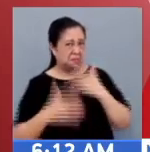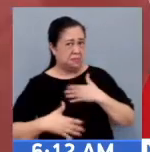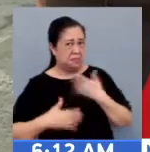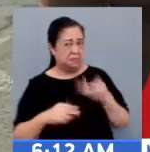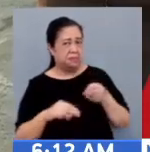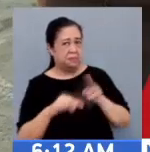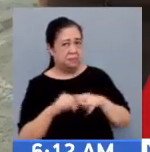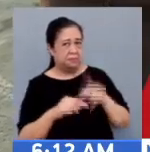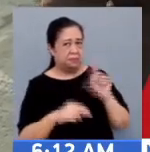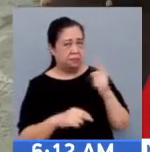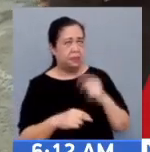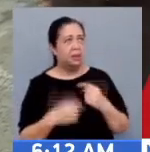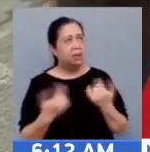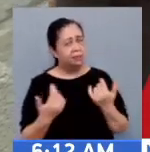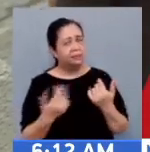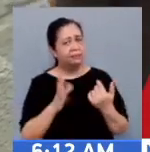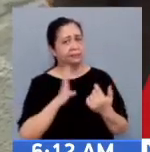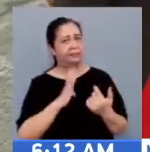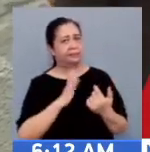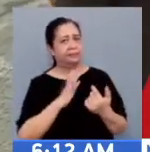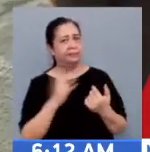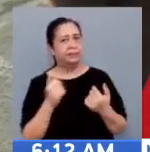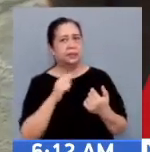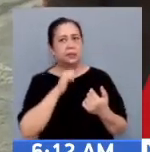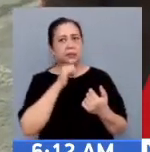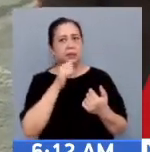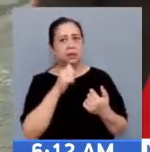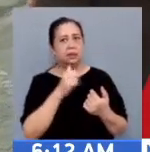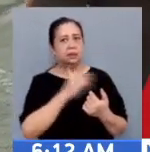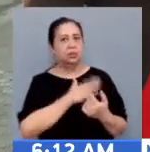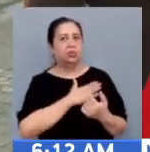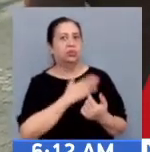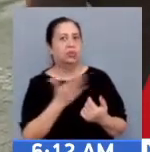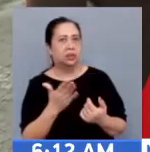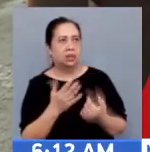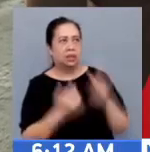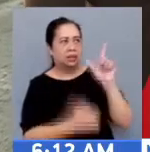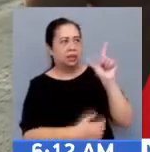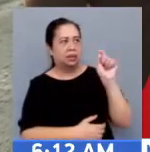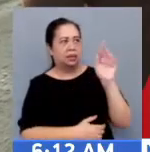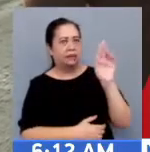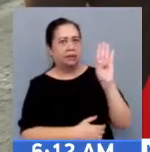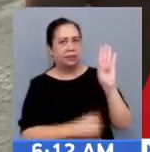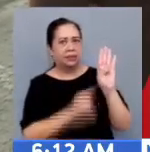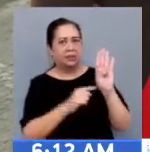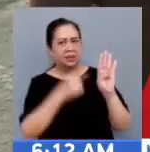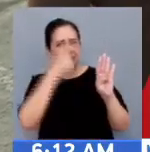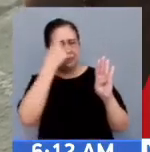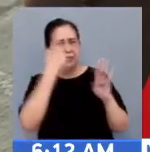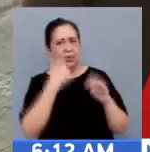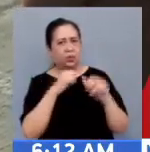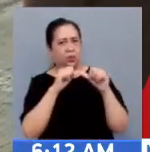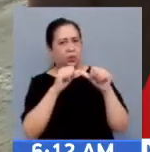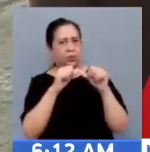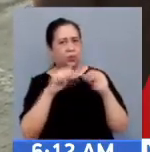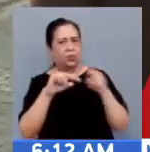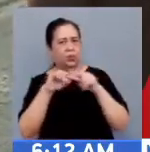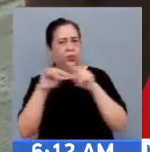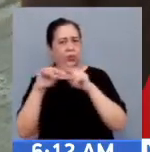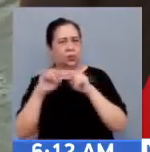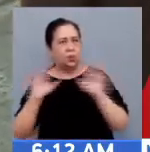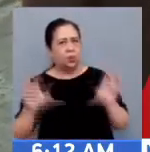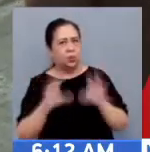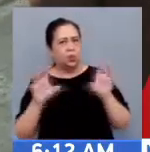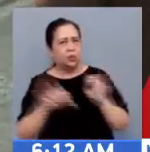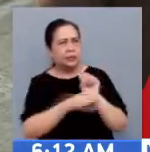tayo dahil siyempre ito ay hindi naman kusang loob na ibinigay ng LTFRB dahil nga doon sa tuloy-tuloy na pagkilos ng public transport ng